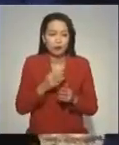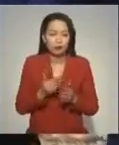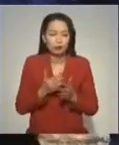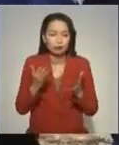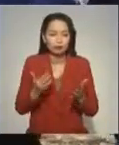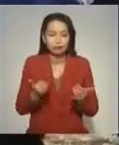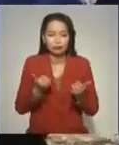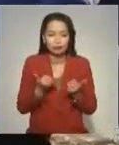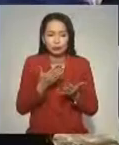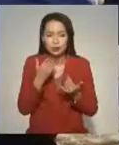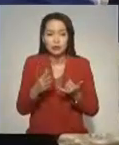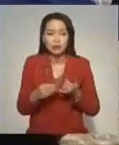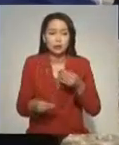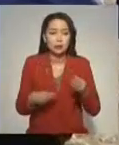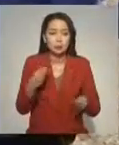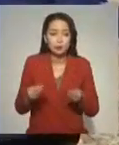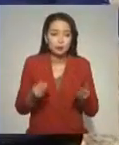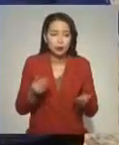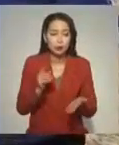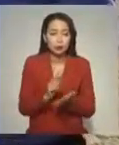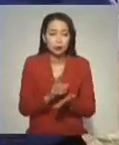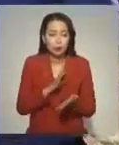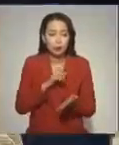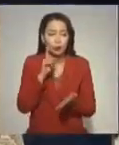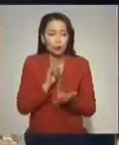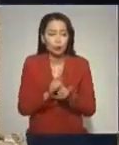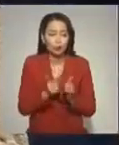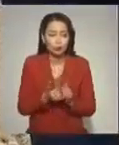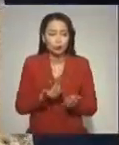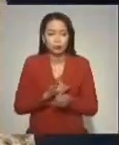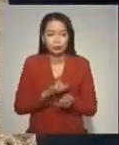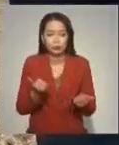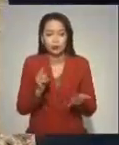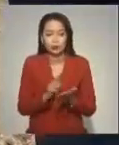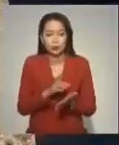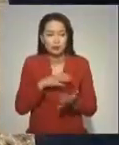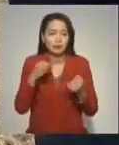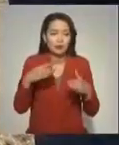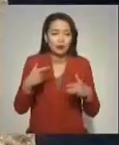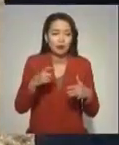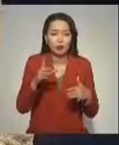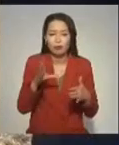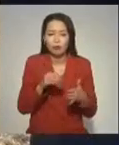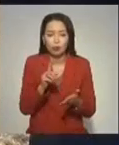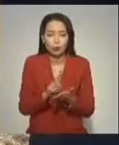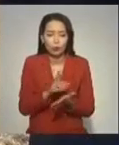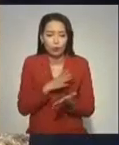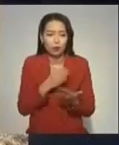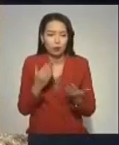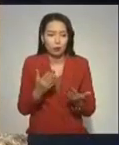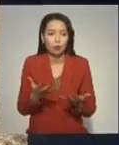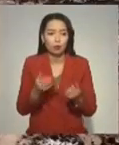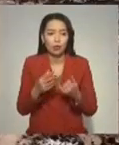участки, когда выдаются, коммуникации должны быть проведены, свет, газ, все как положено. Человек пришел, получил все